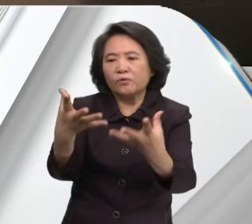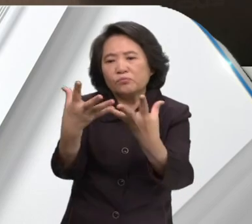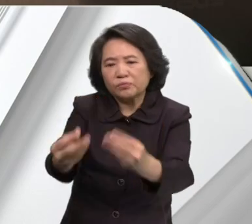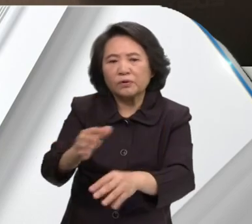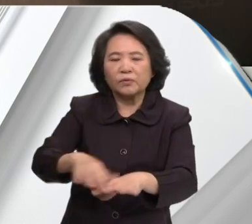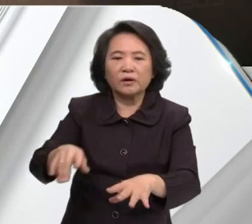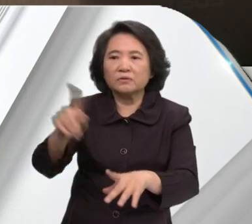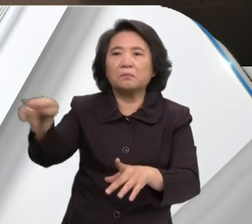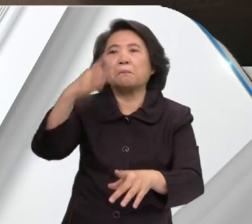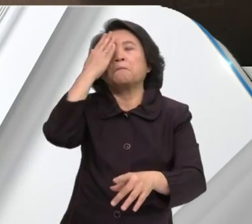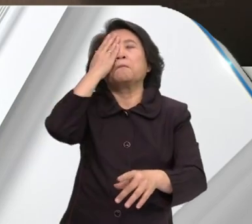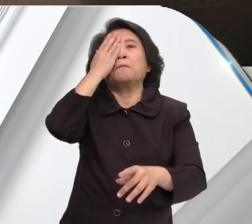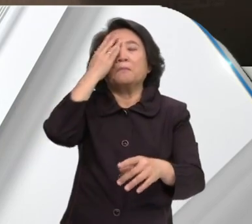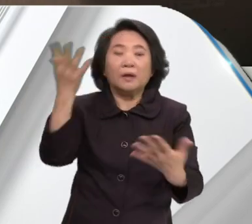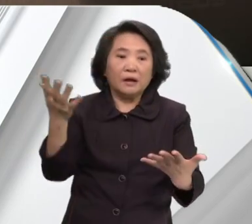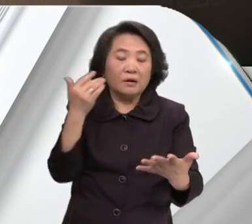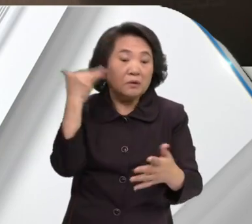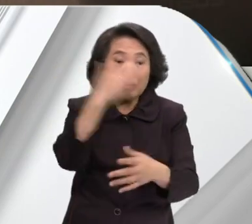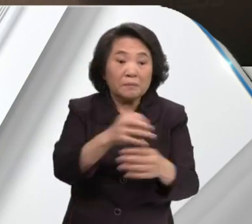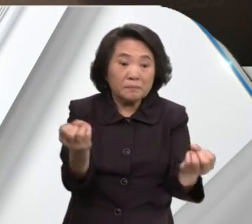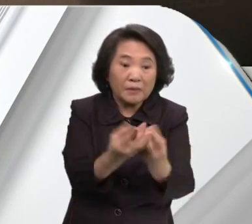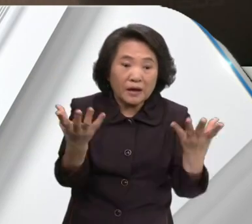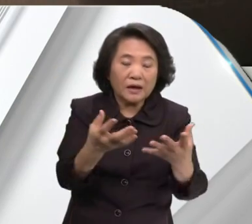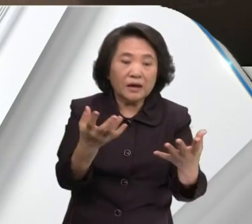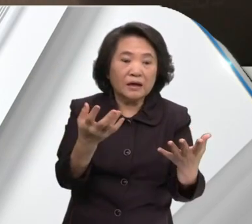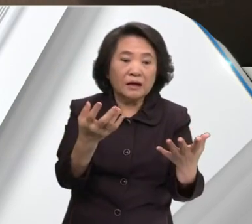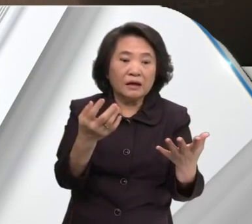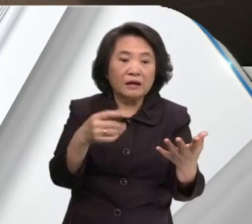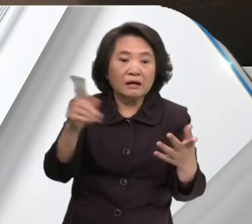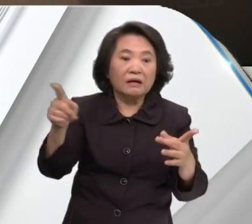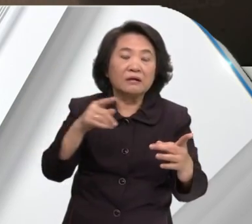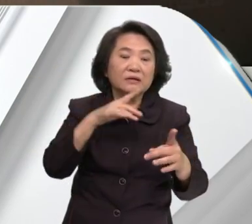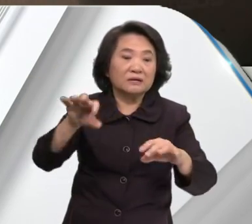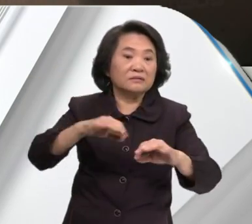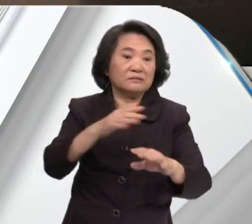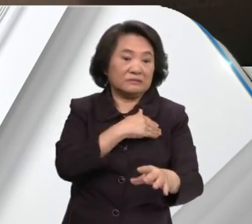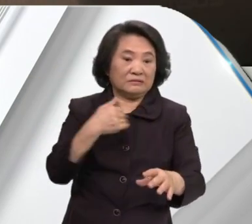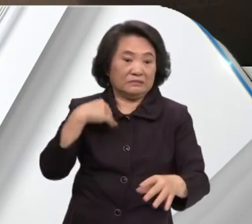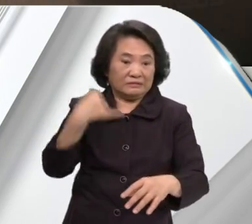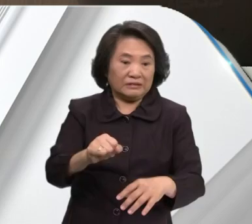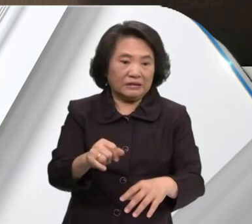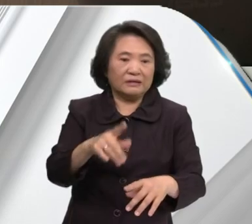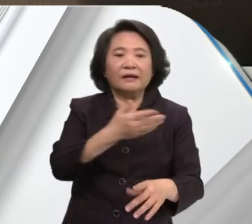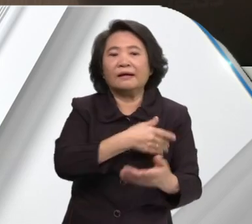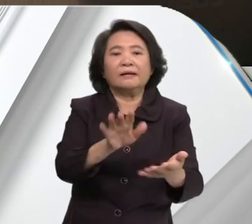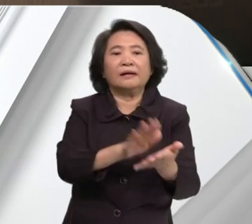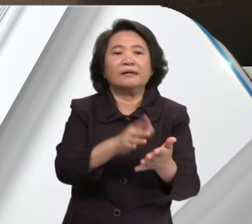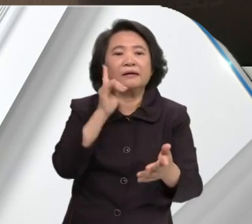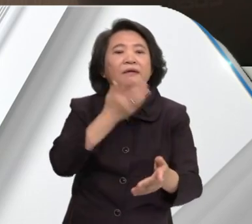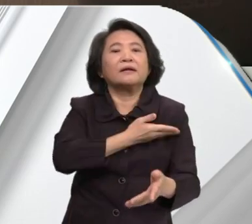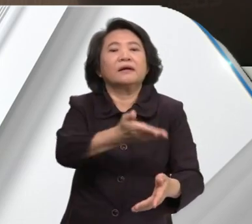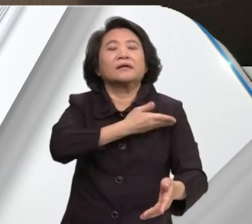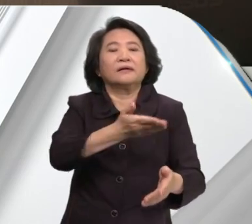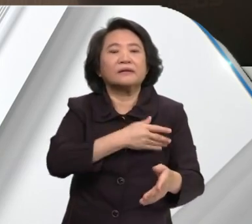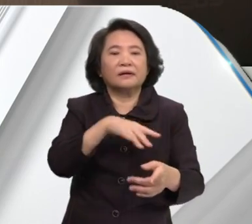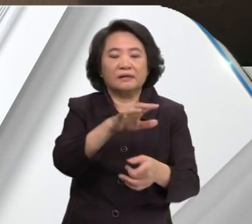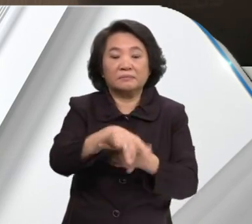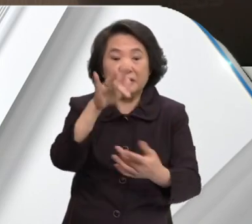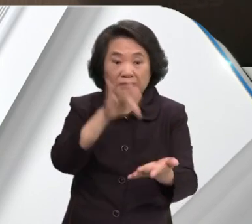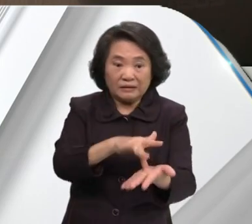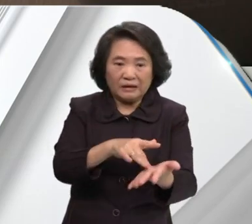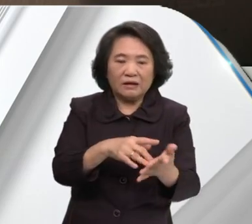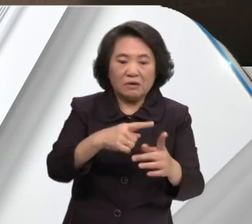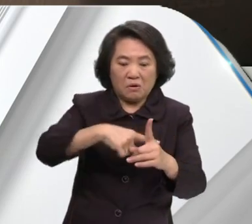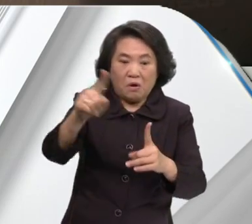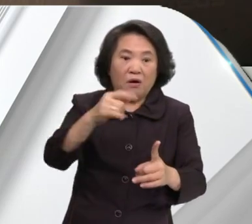发生个案的时候， 我们没有 能力解决， 我们 就干脆开放它的残留标